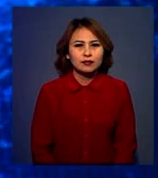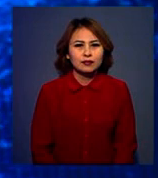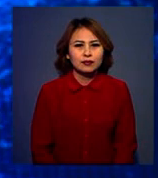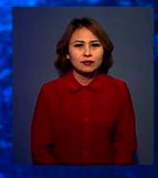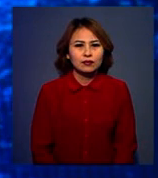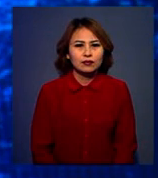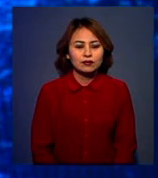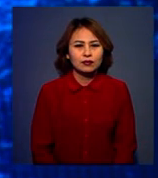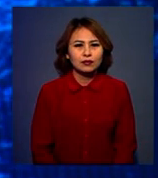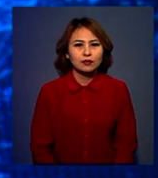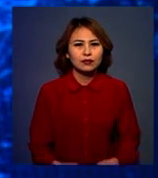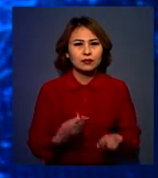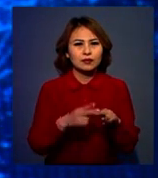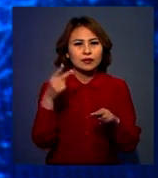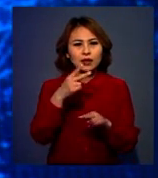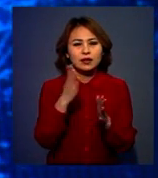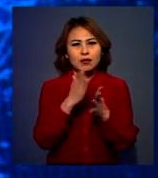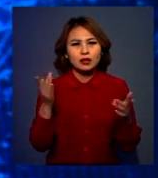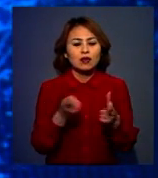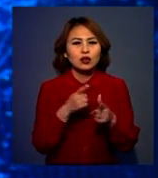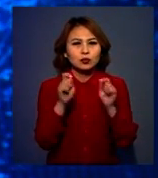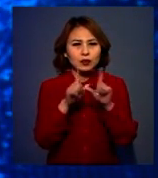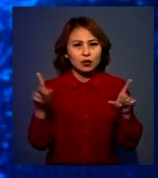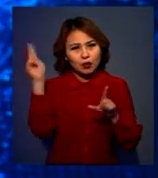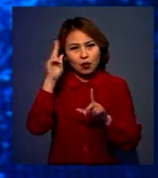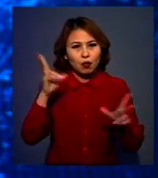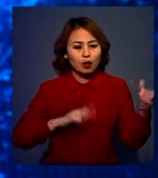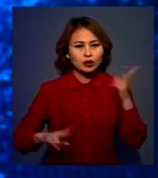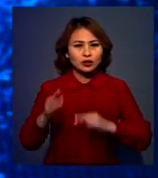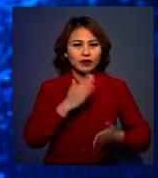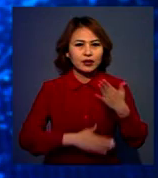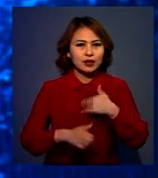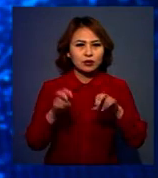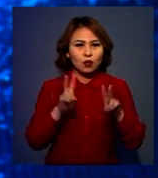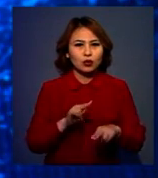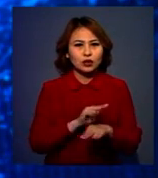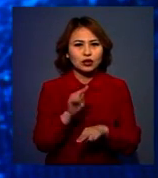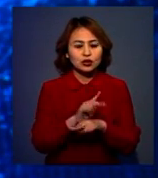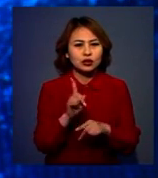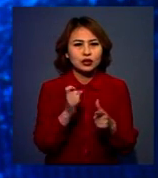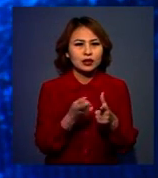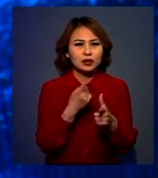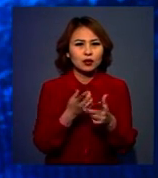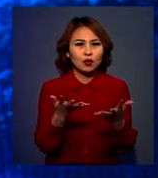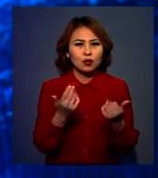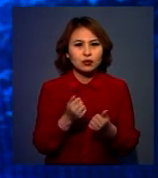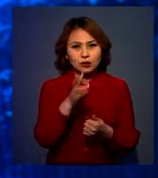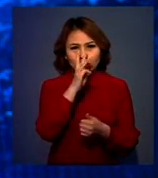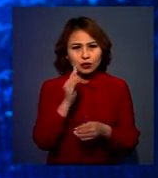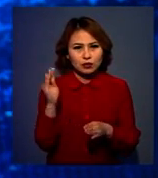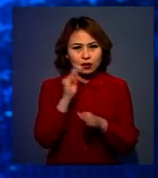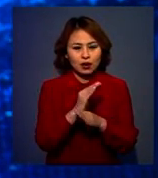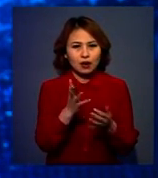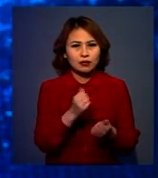Жамбыл облысында да 2000-нан астам мектеп мұғалімі мүмкіндігі шектеулі балаларды оқытқаны үшін берілетін